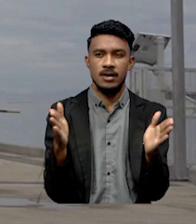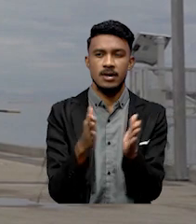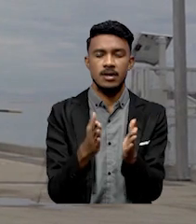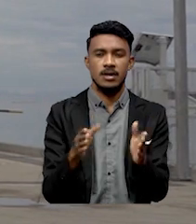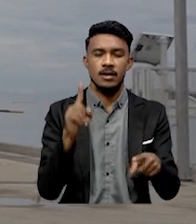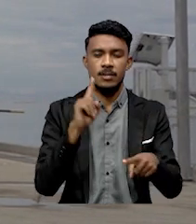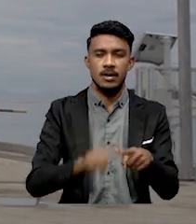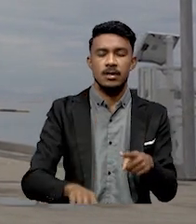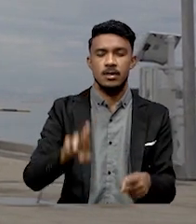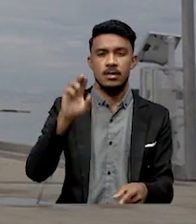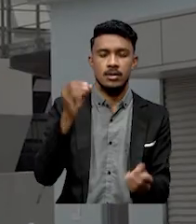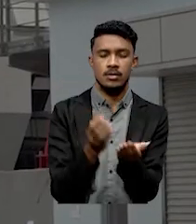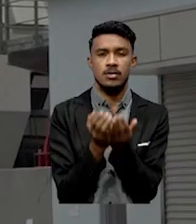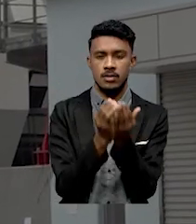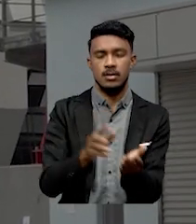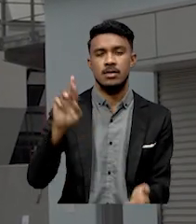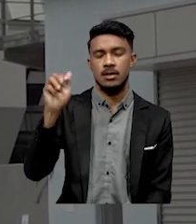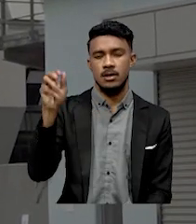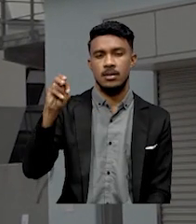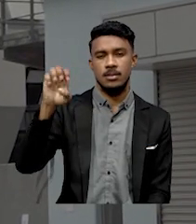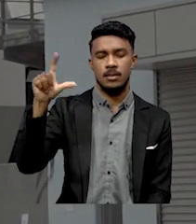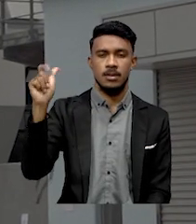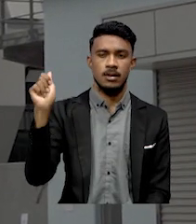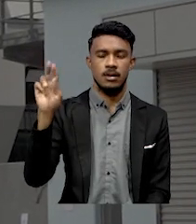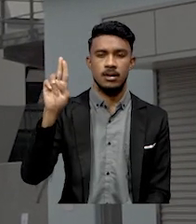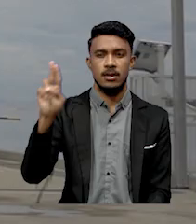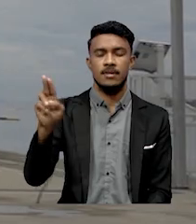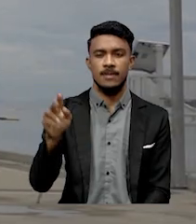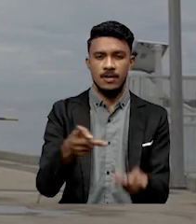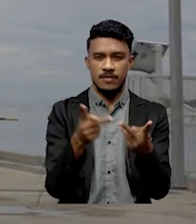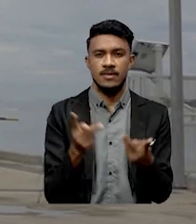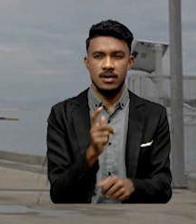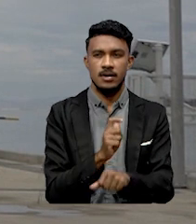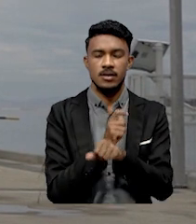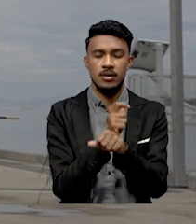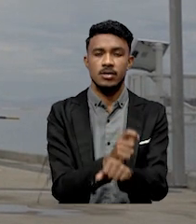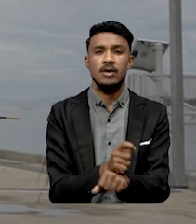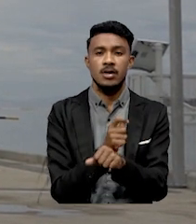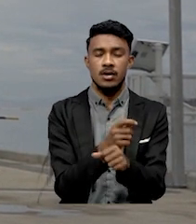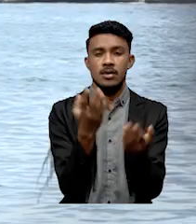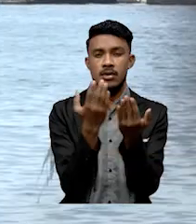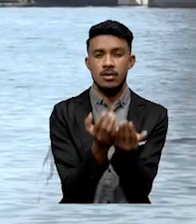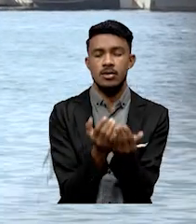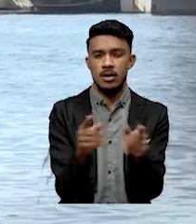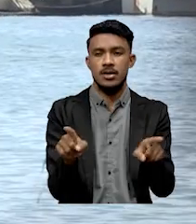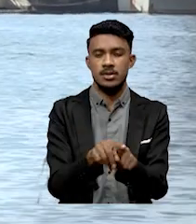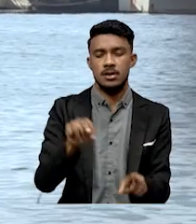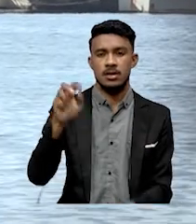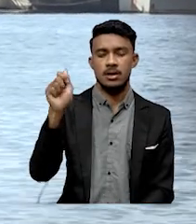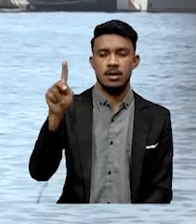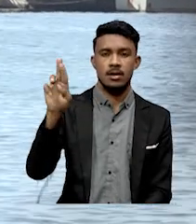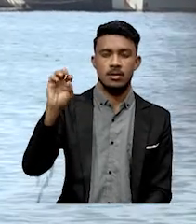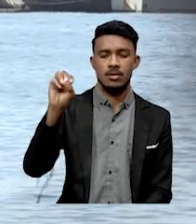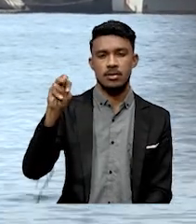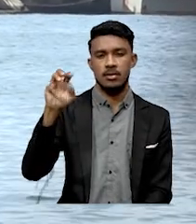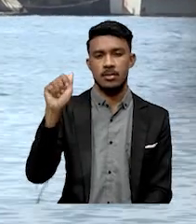ba ro Berlin Ramelau. Enquanto fatin atraka ye porto Tauru bele simudet ro ho medida ne sang nakroma, nebe ho medida